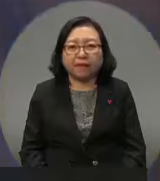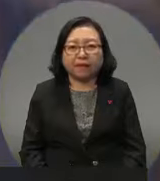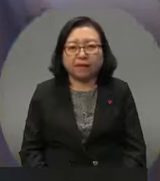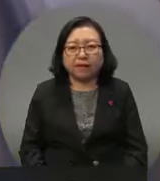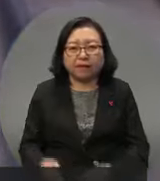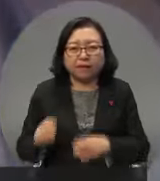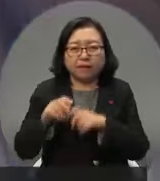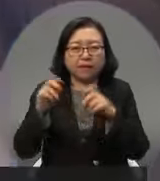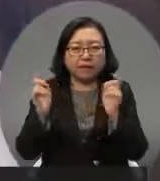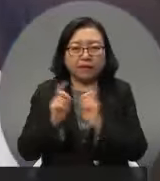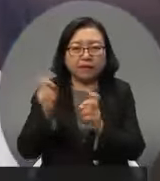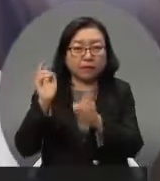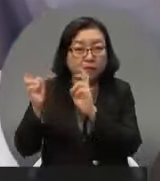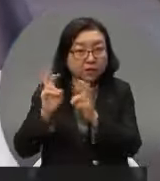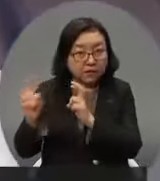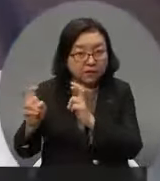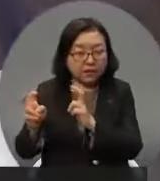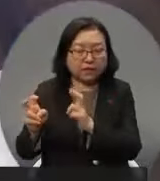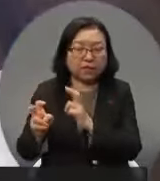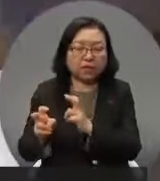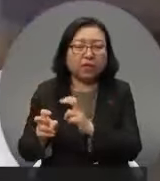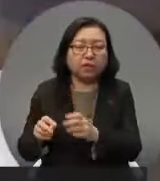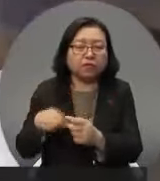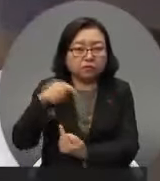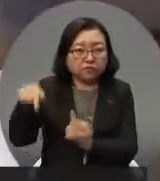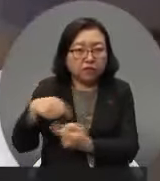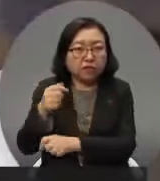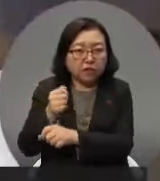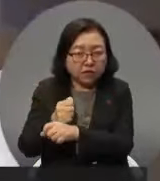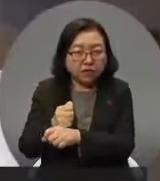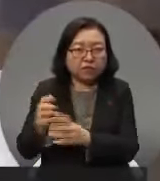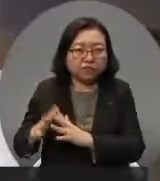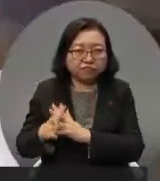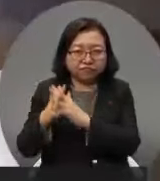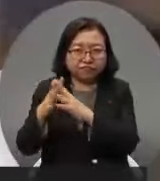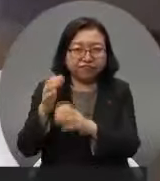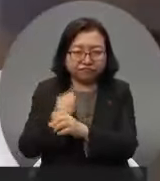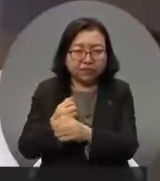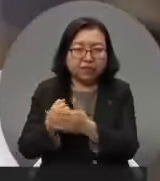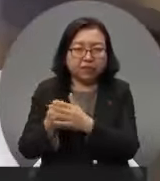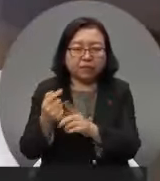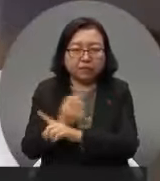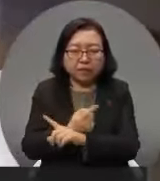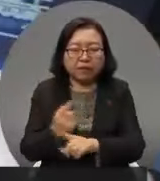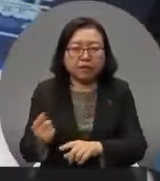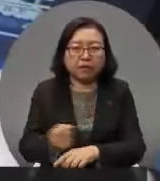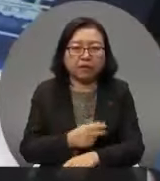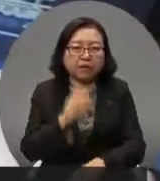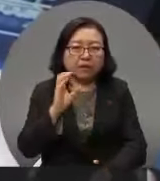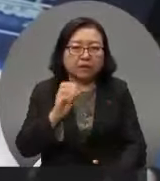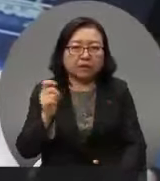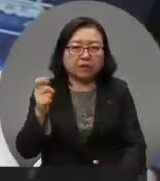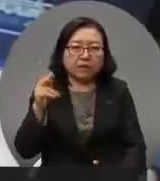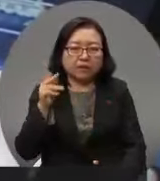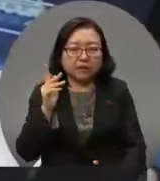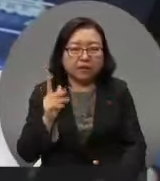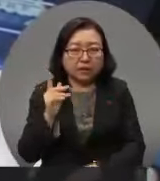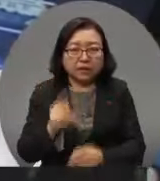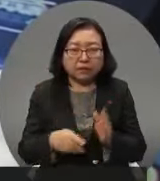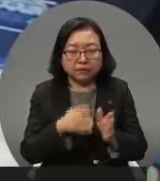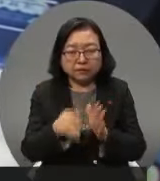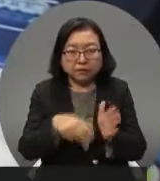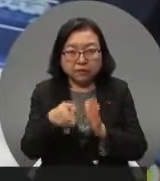민간 투자 방식으로 방향이 바뀐 CTX 즉 청주 도심통과 광역 철도는 변수만 없다면 5년